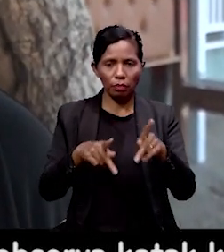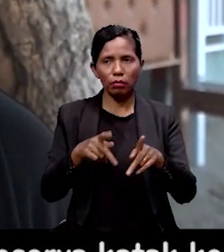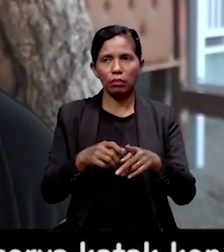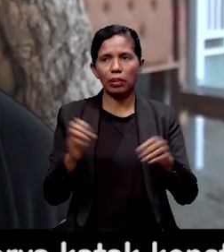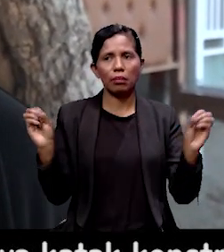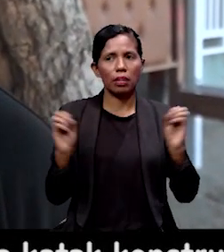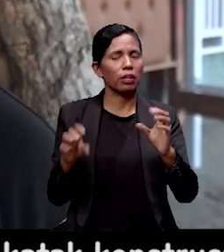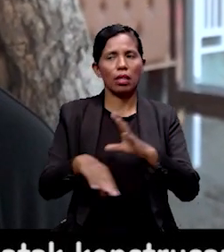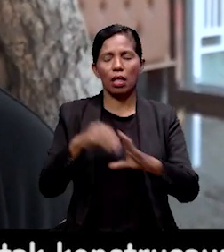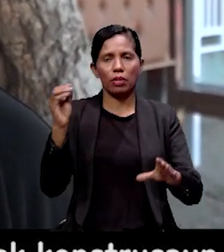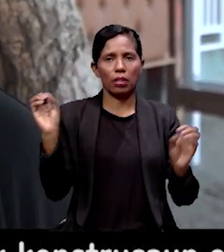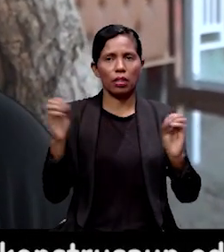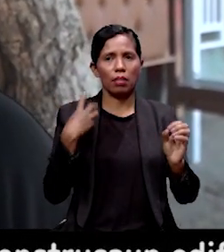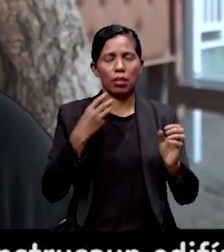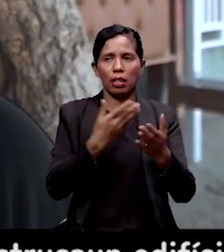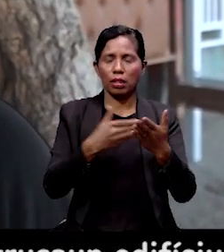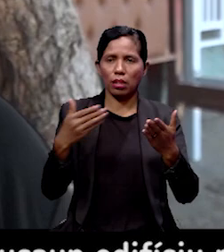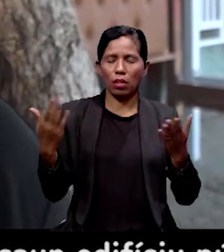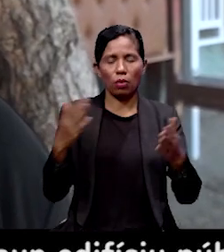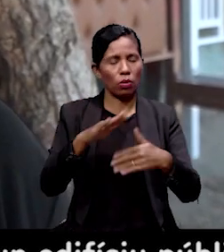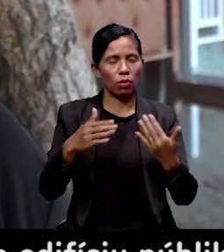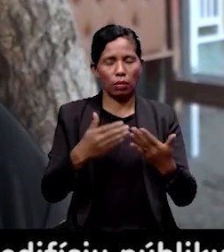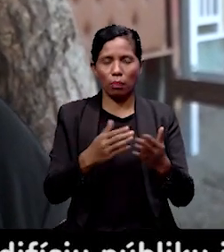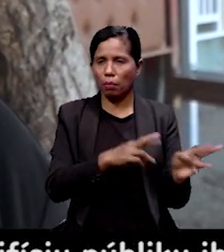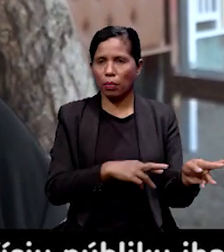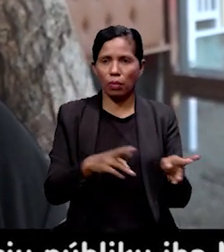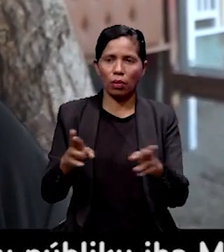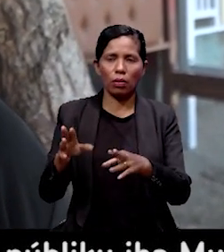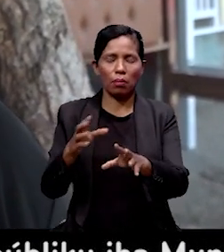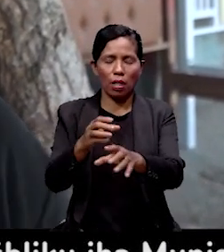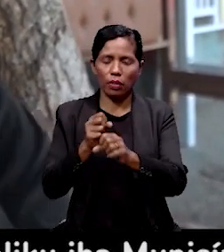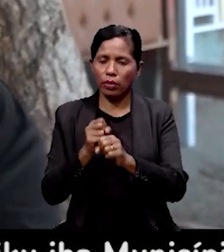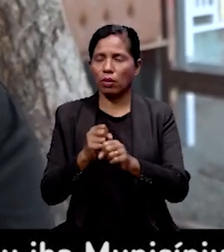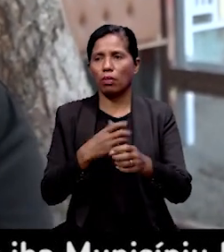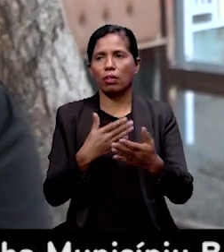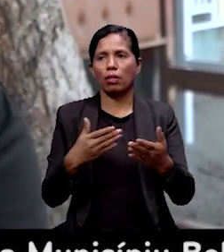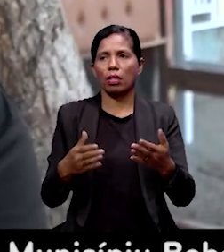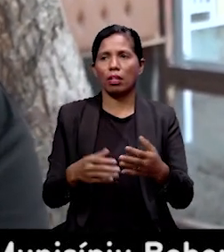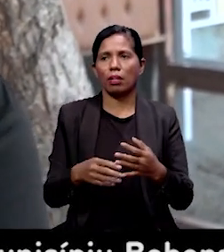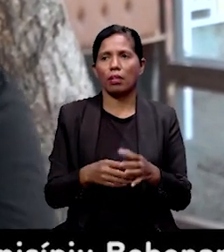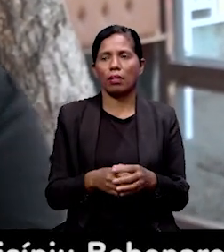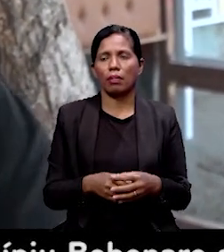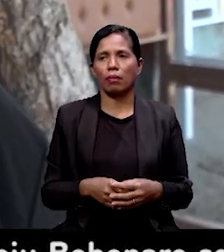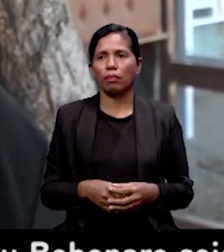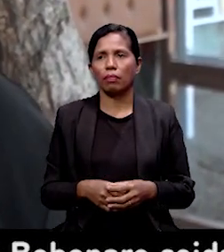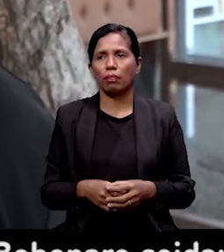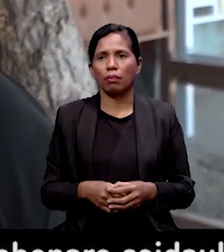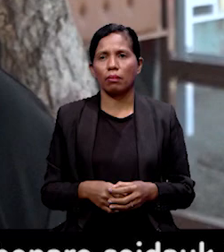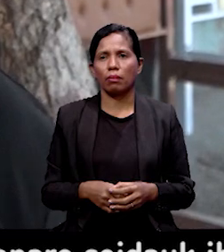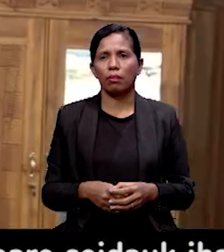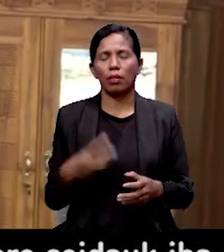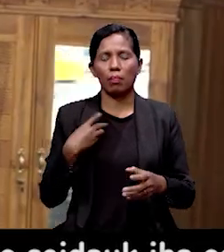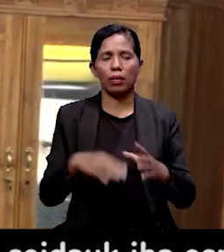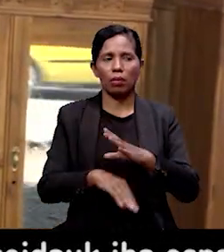los dian la sai la ami sa sano to to ami pronto to na sa sobu ho to na hela det ma hela fatingan hela taha ami atu